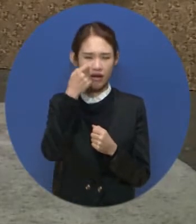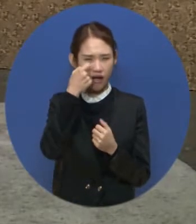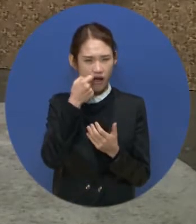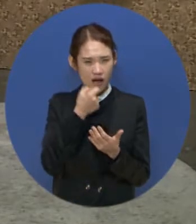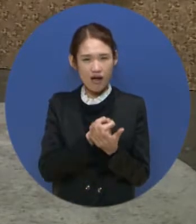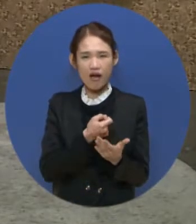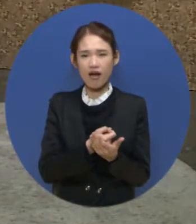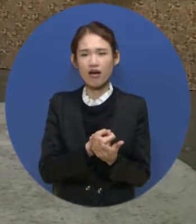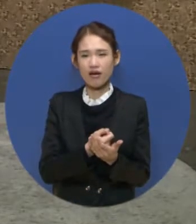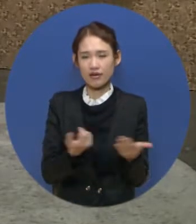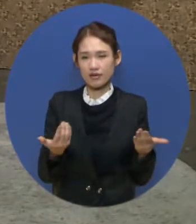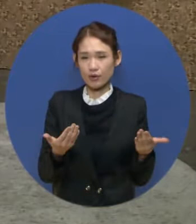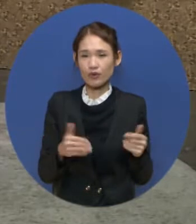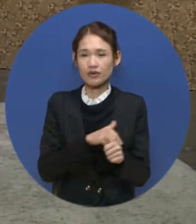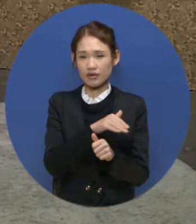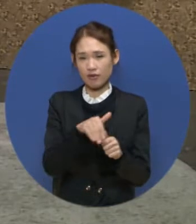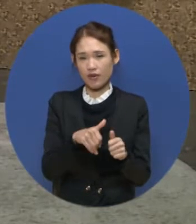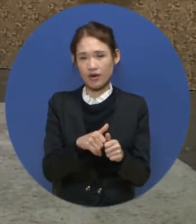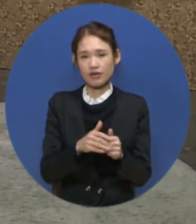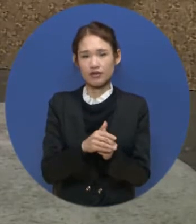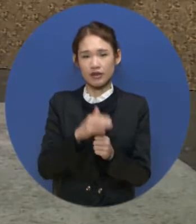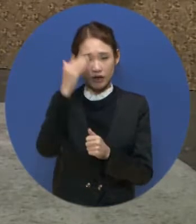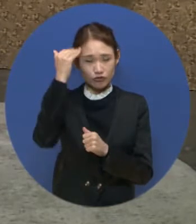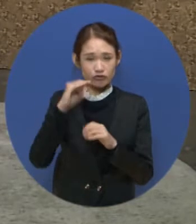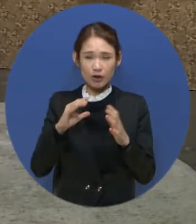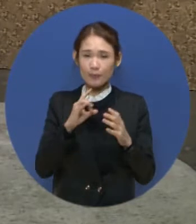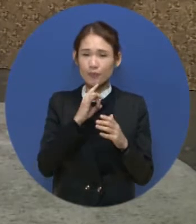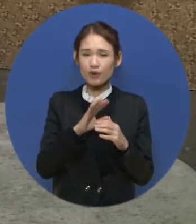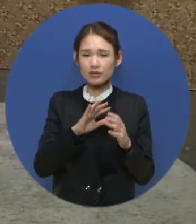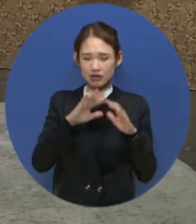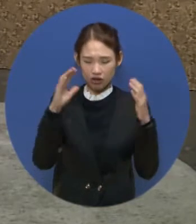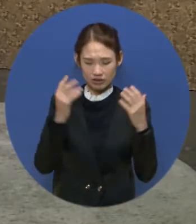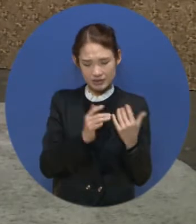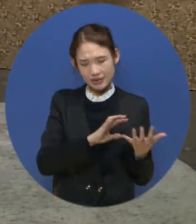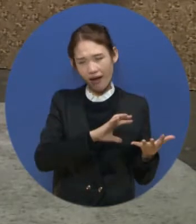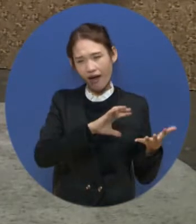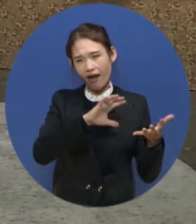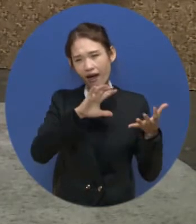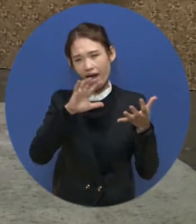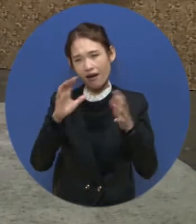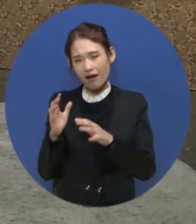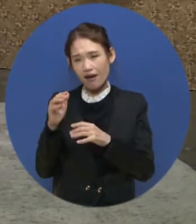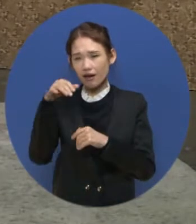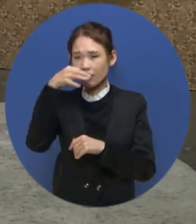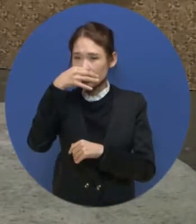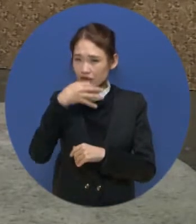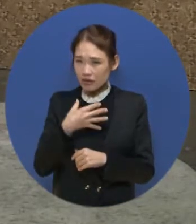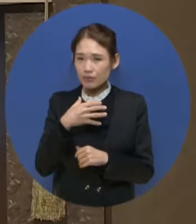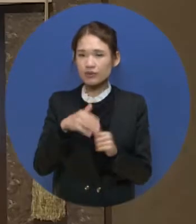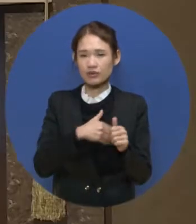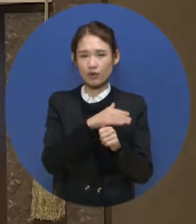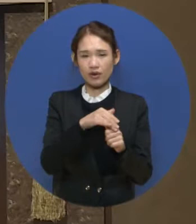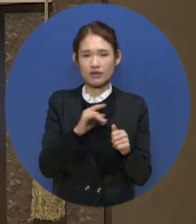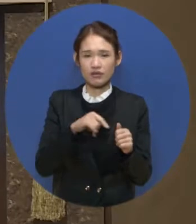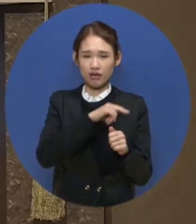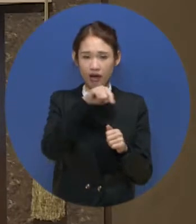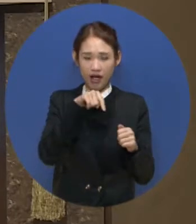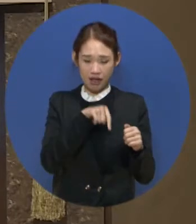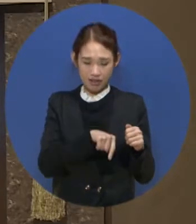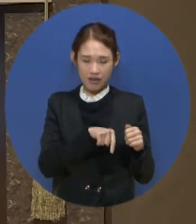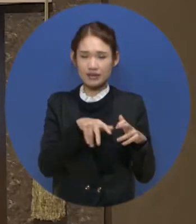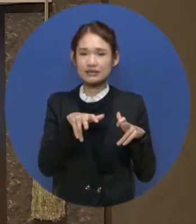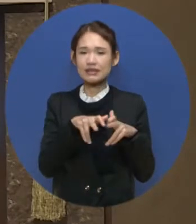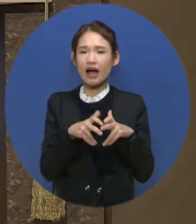그래서 어쩌면 우리나라뿐만 아니고 전 세계가 좀 힘들어하는 이런 상황인데 그렇죠. 거기에 이제 장애를 갖고 계신